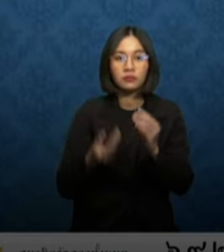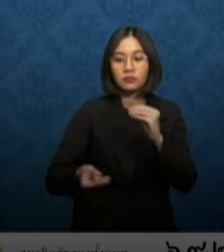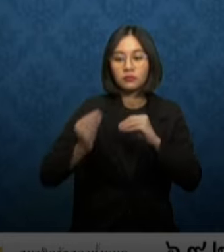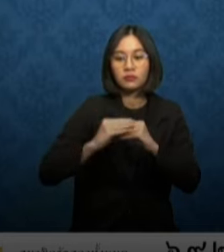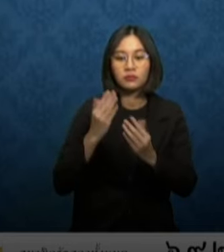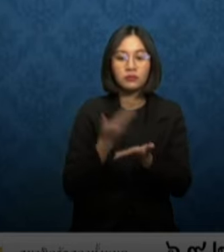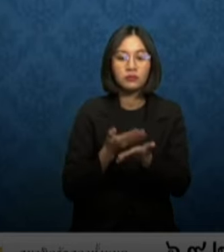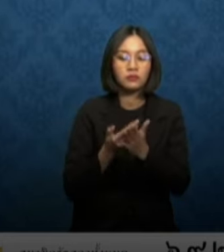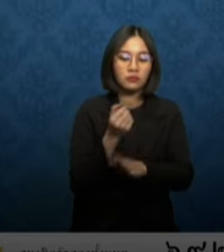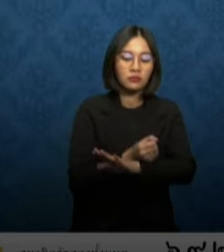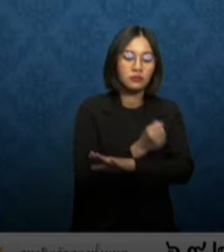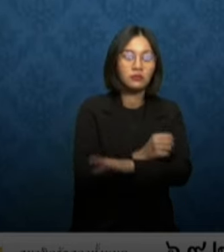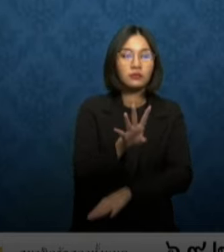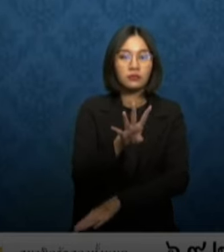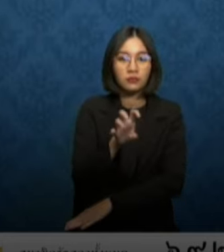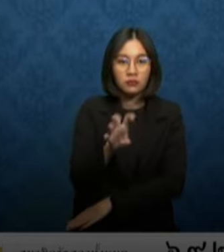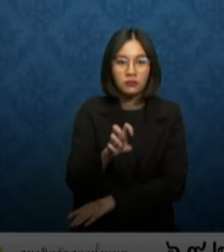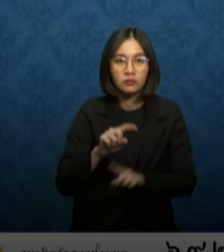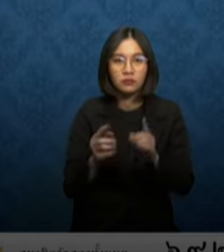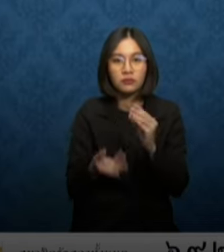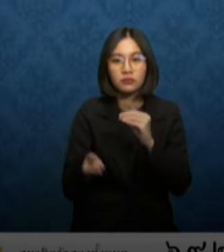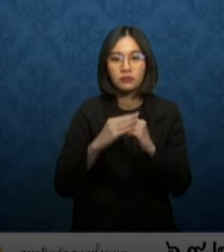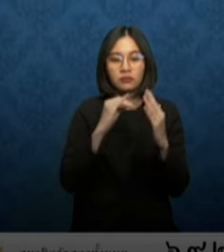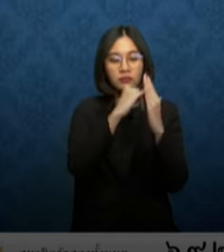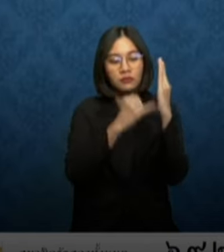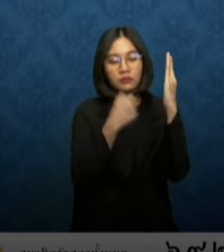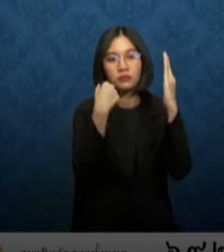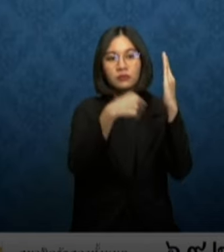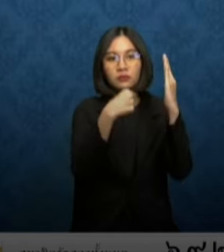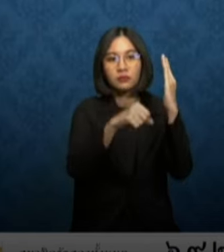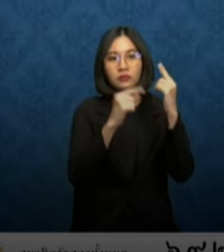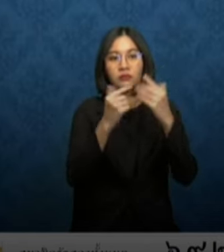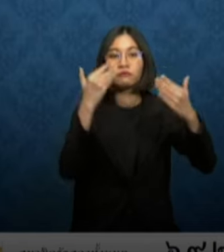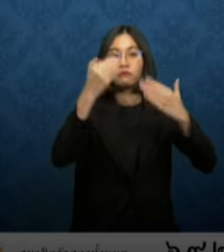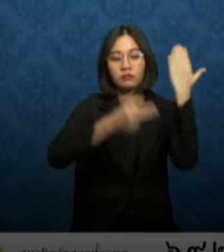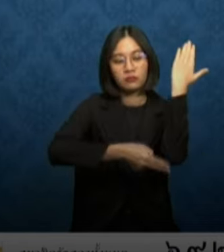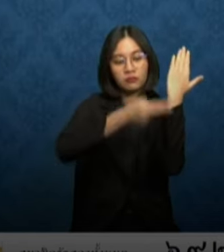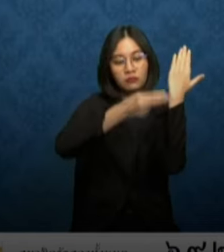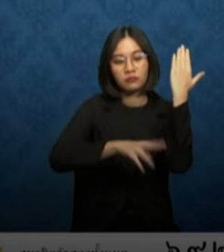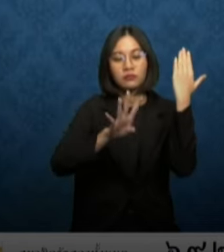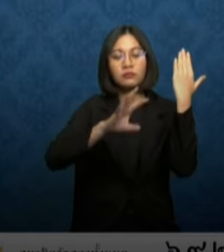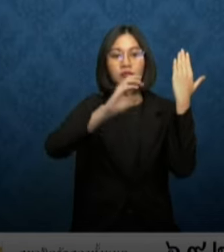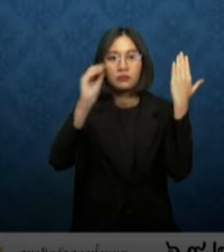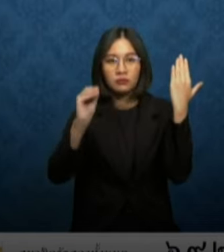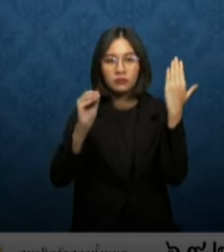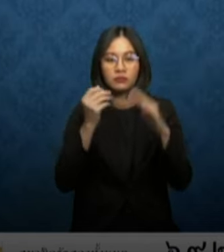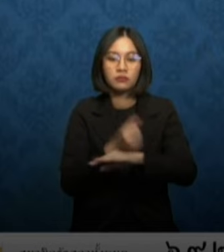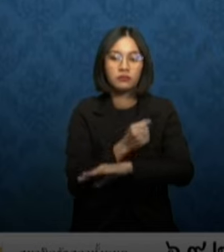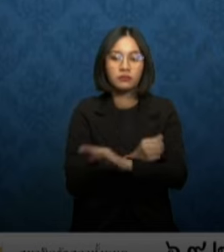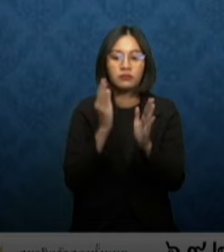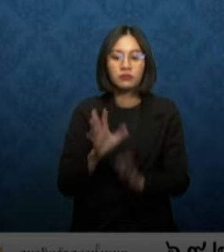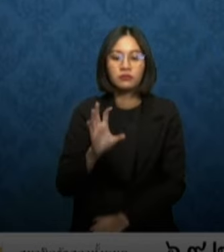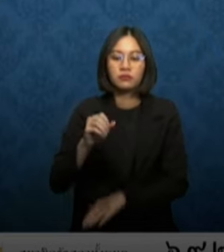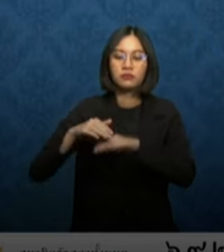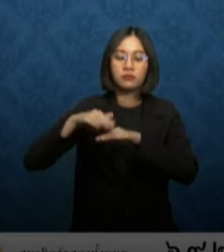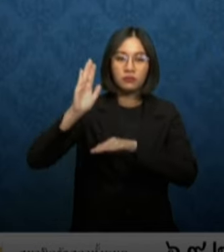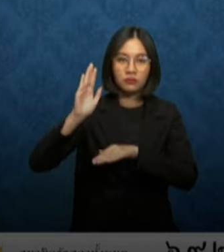ขั้นต่ำ 400บาทแต่ปรับแค่ 10จังหวัดเฉพาะกิจการโรงแรม 4ดาวและมีลูกจ้าง 50คนขึ้น